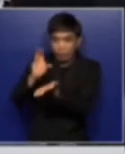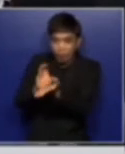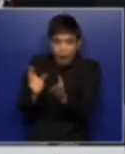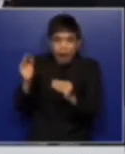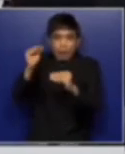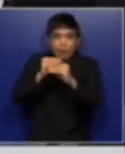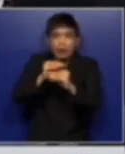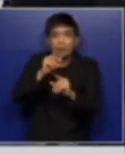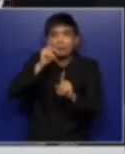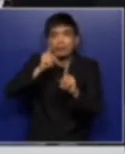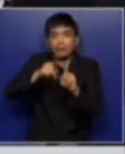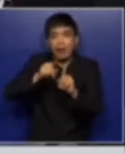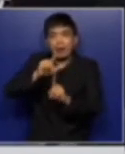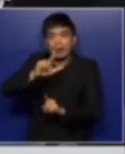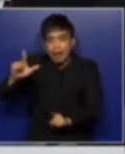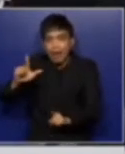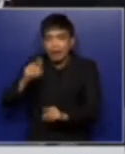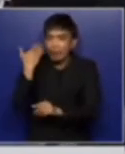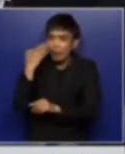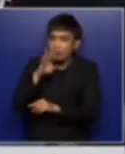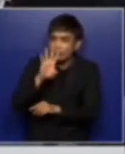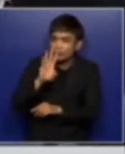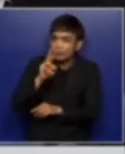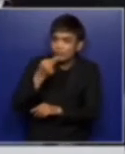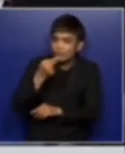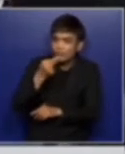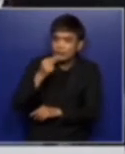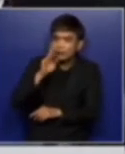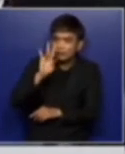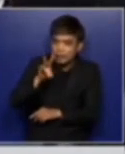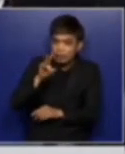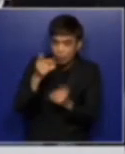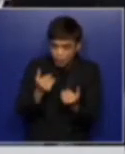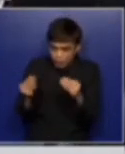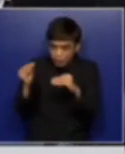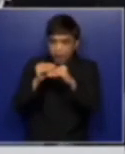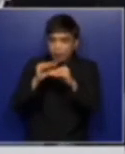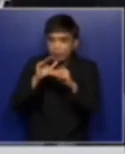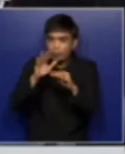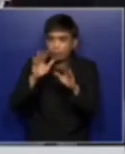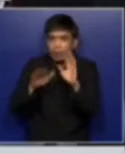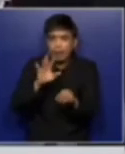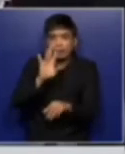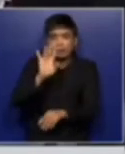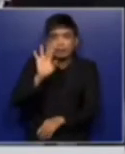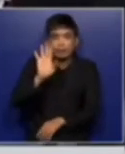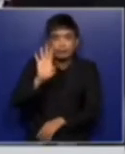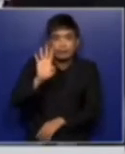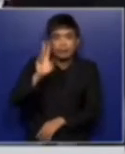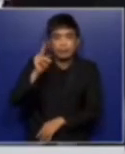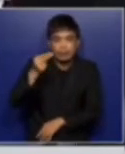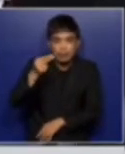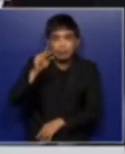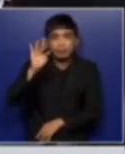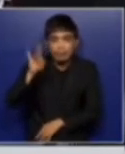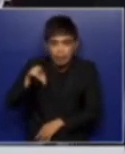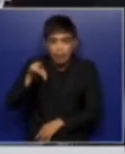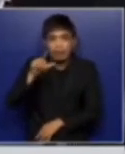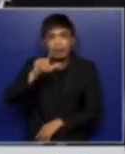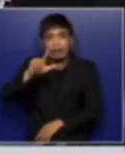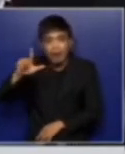ก 1,000 กว่าล้านปีที่แล้ว 47,000 ปีนี้ 48,000 กว่าล้านท่านประธานครับสิ่งสำคัญเนี่ย